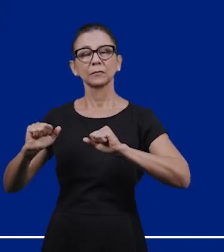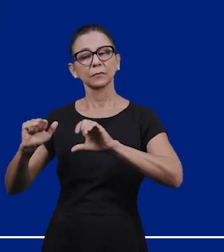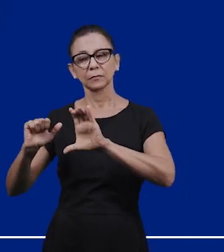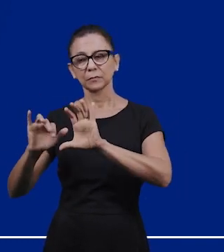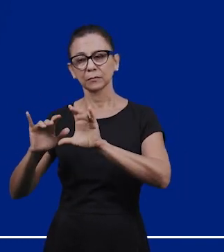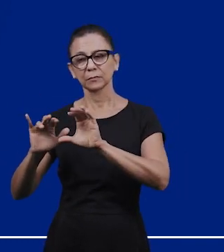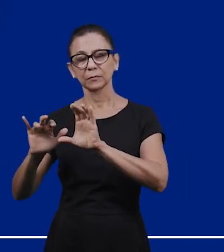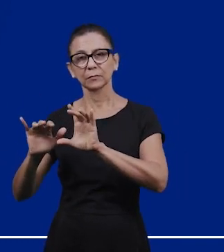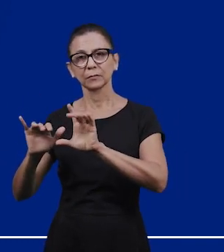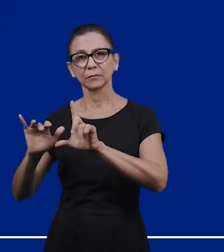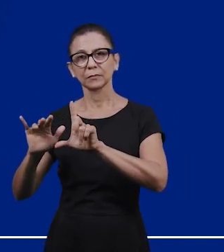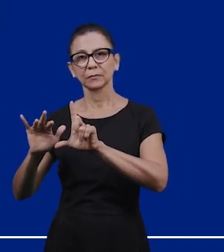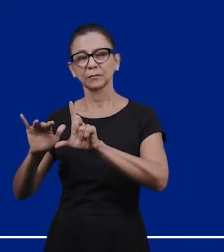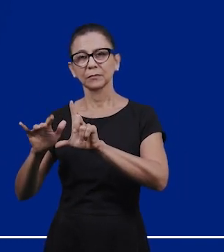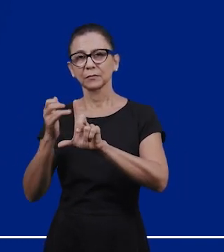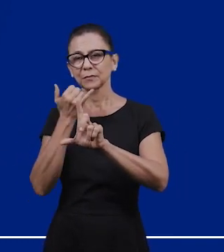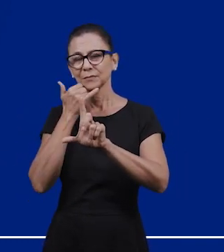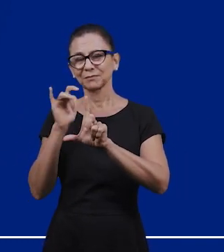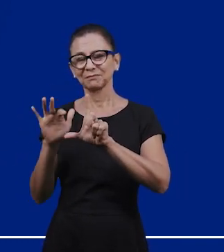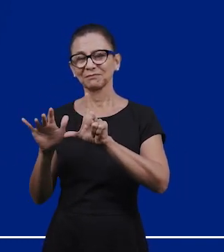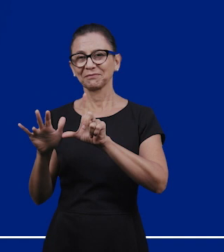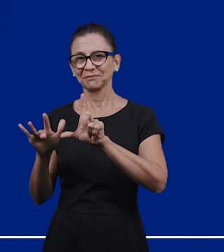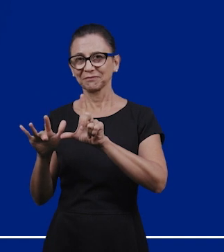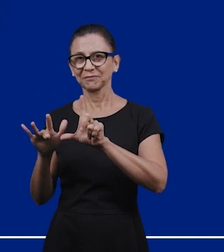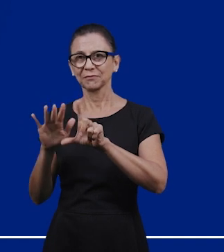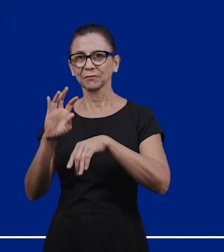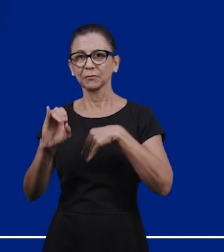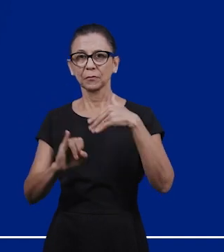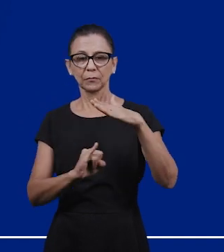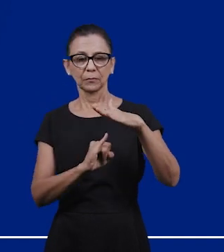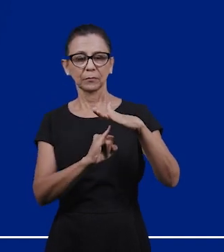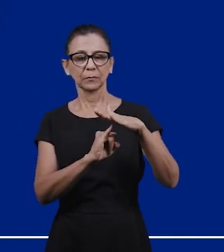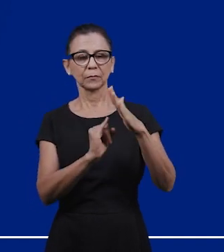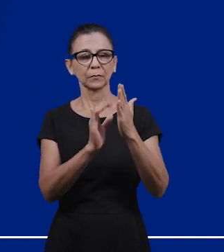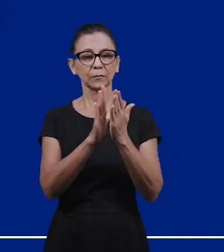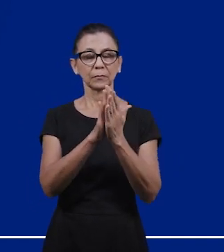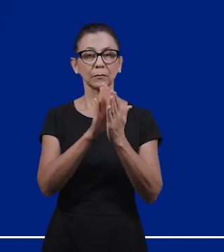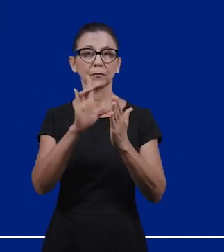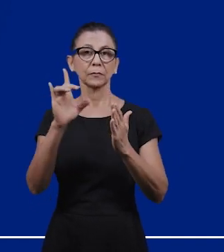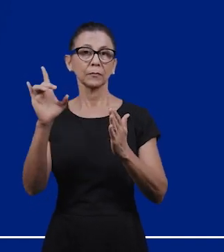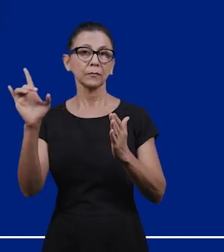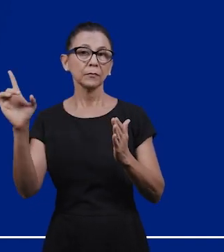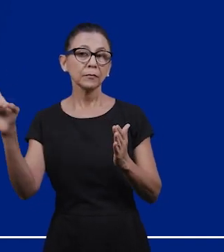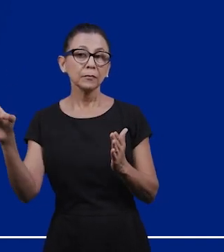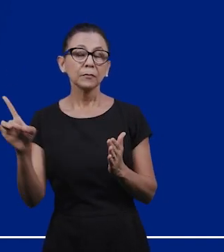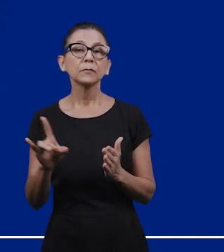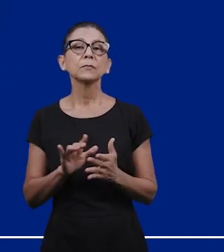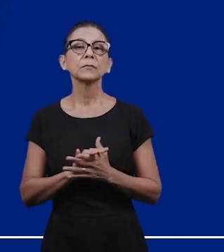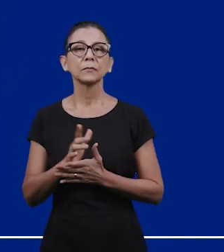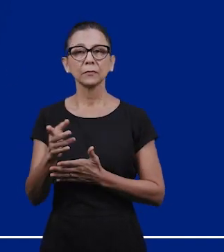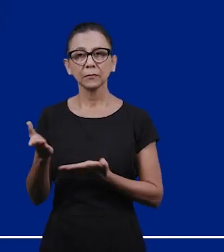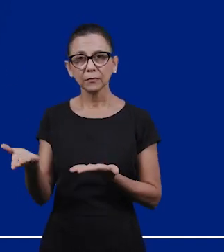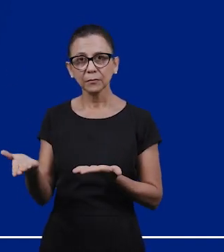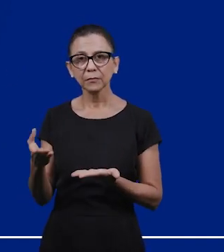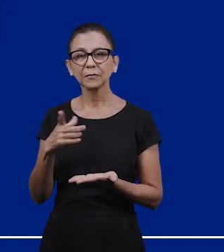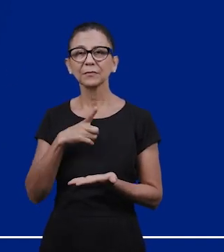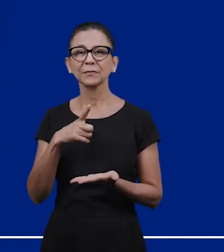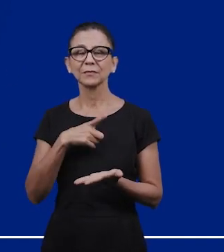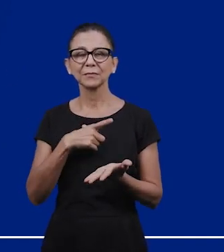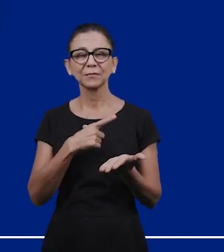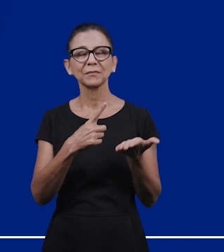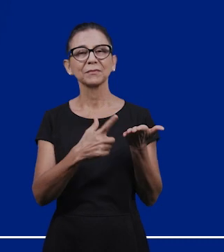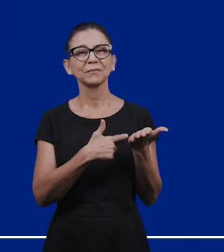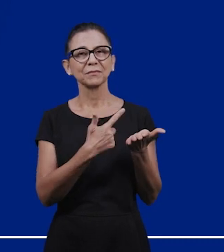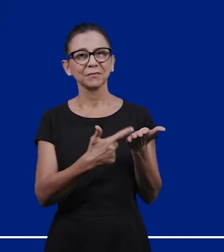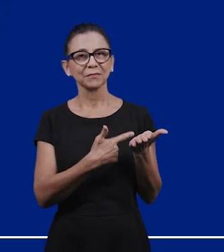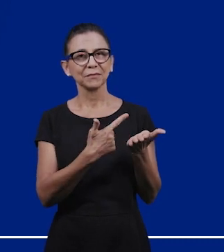apparaît ici à l'écran. Vous avez accès au site de l'Institut biblique. Et à partir de ce site, si vous souhaitez, vous